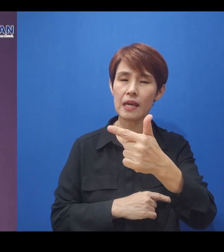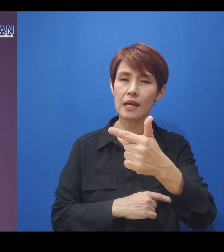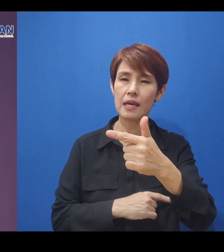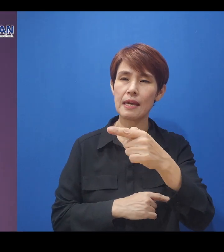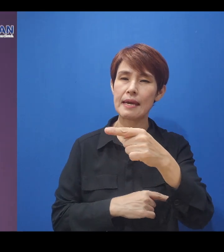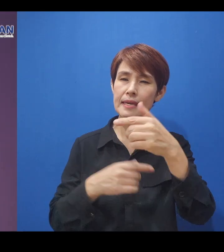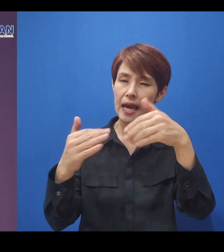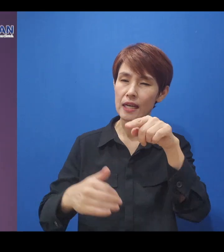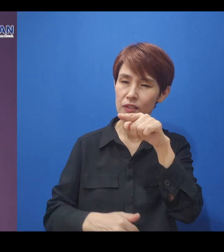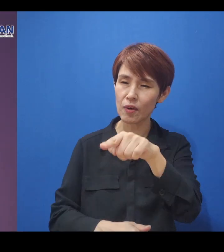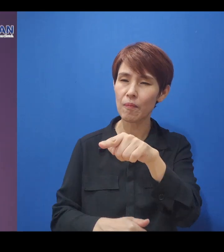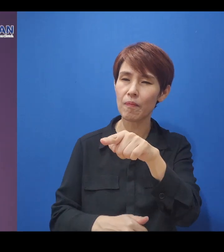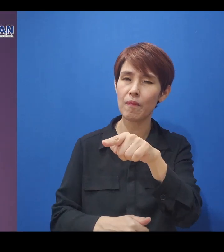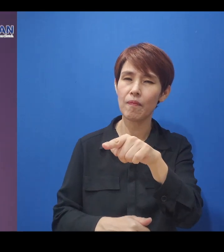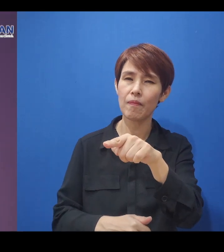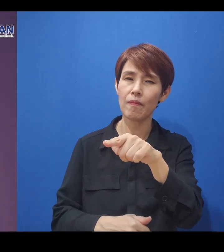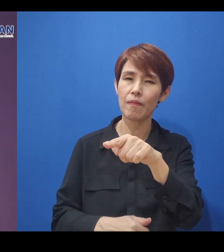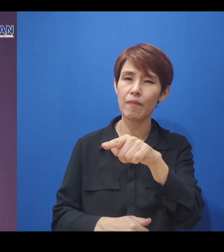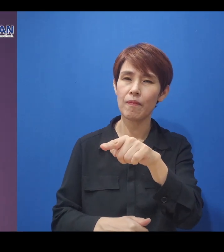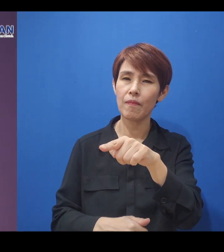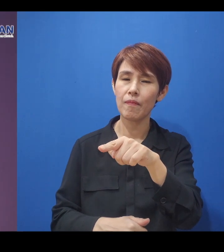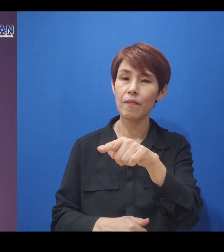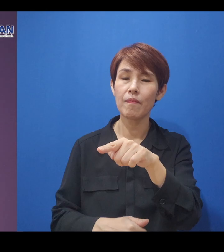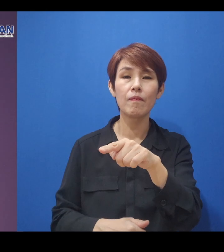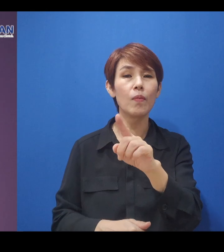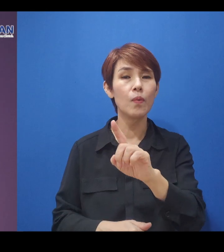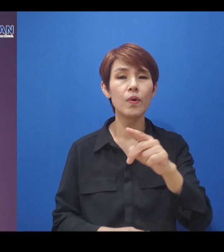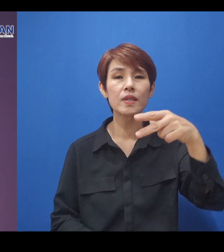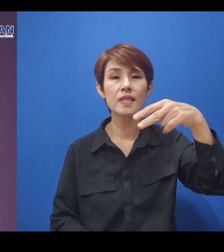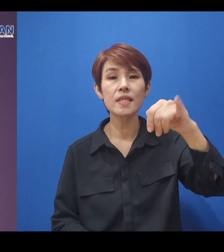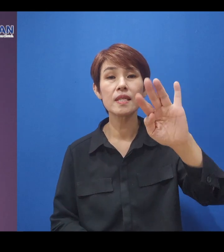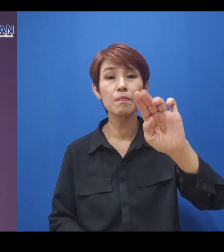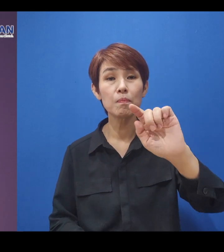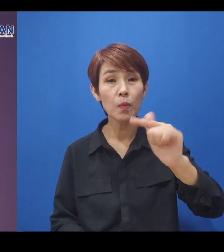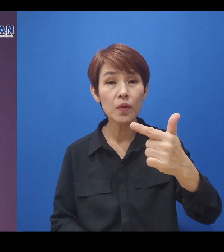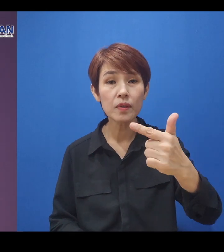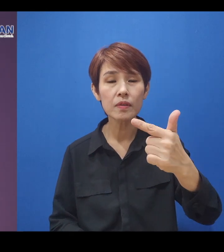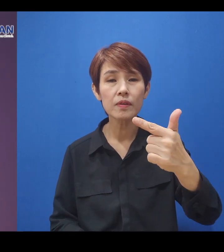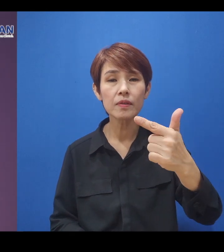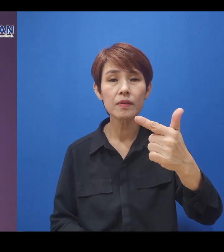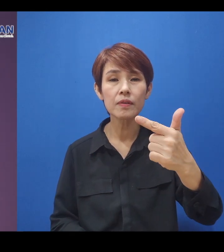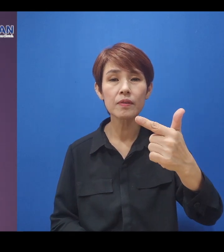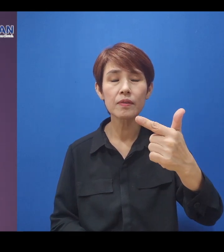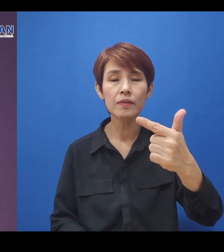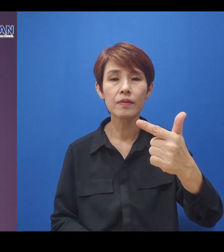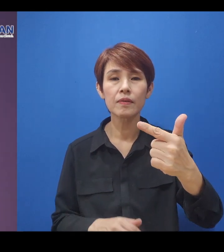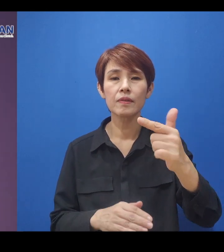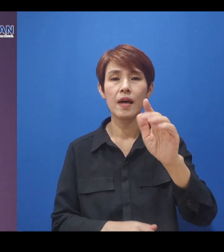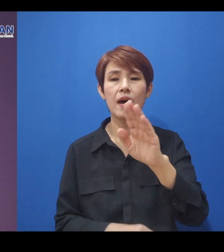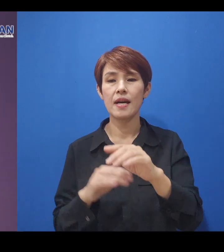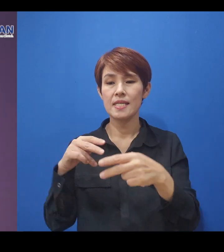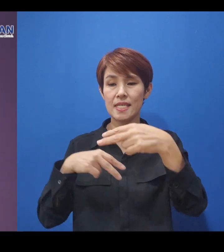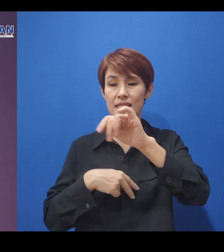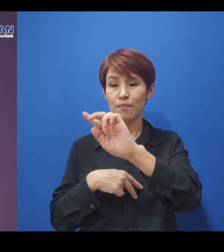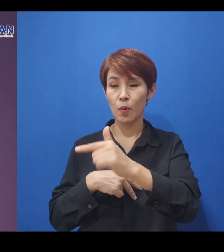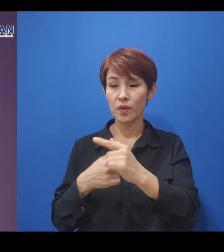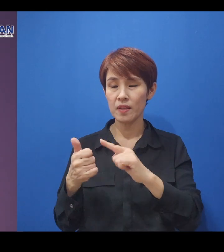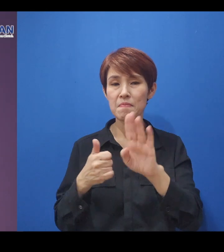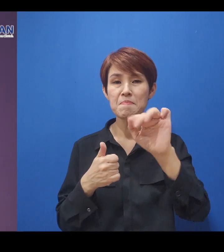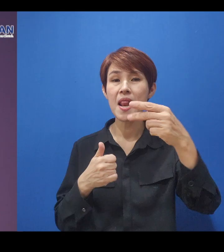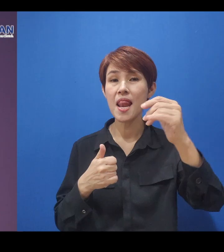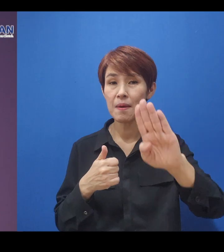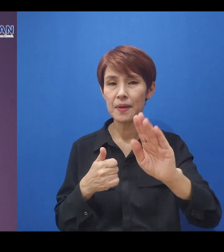텐데, 시몬은 빌립을 따라다녔다라고 기록합니다. 이 따라다니다라는 헬라어